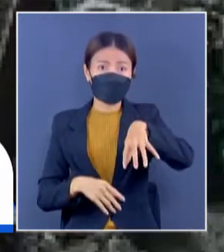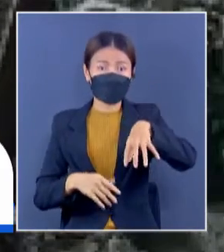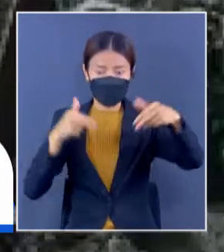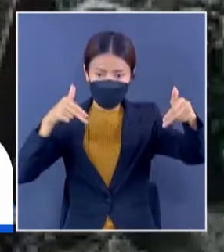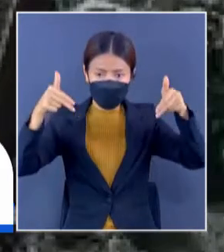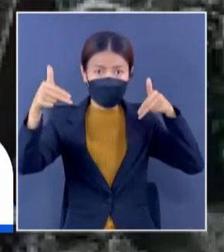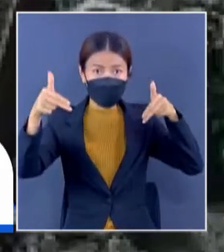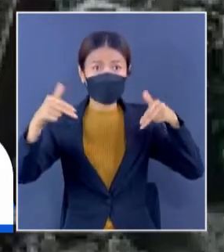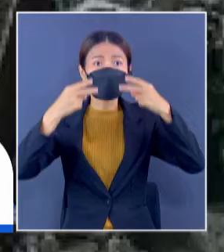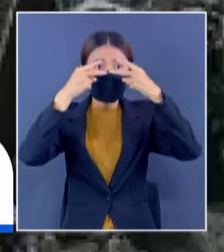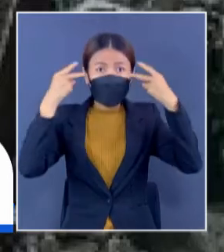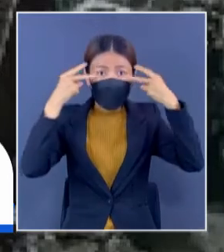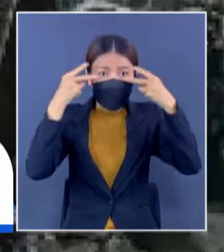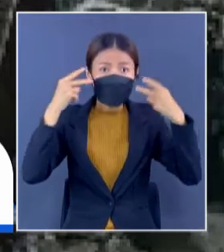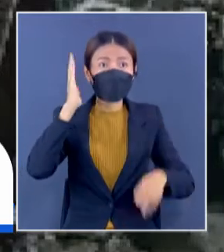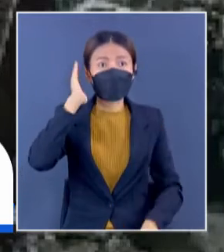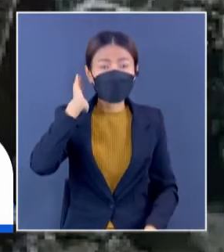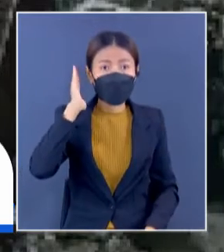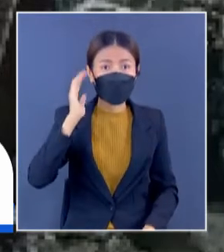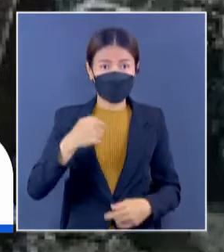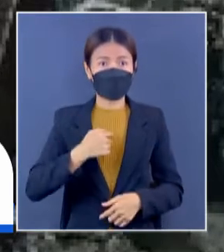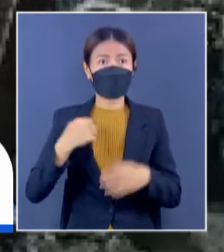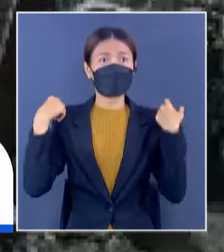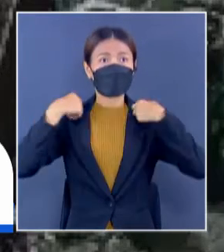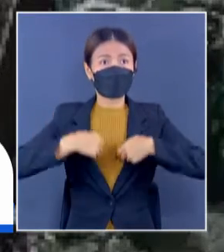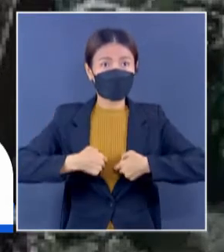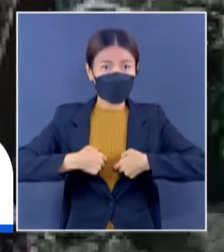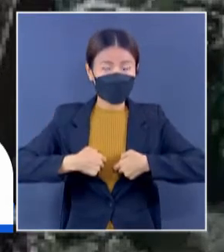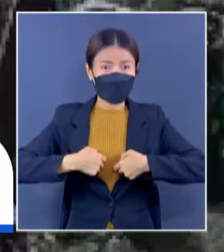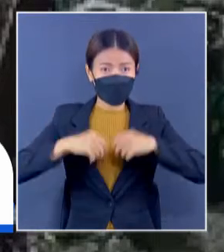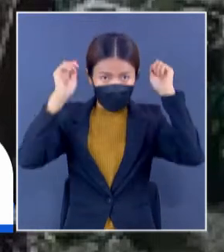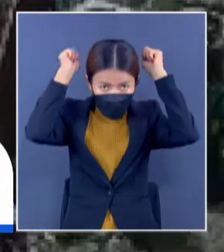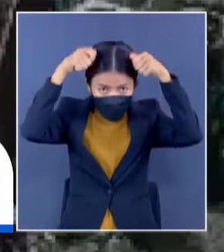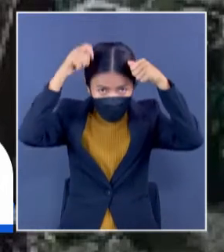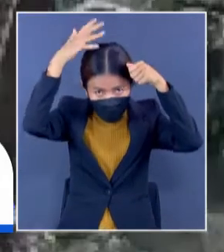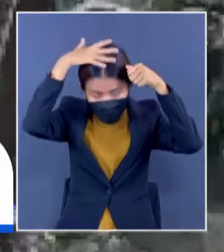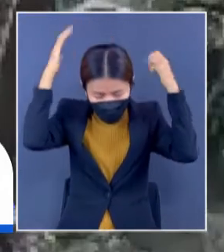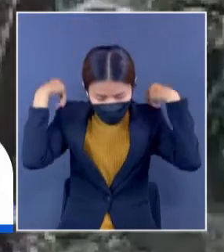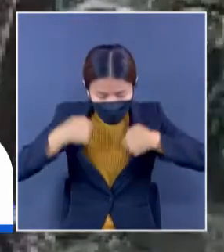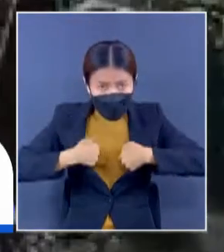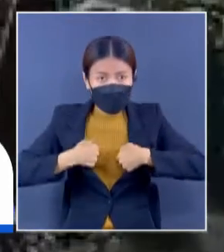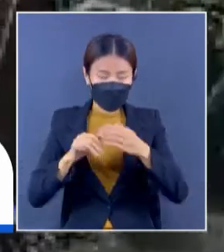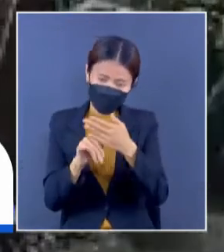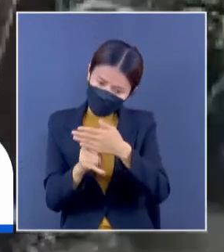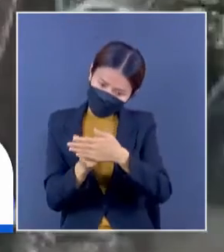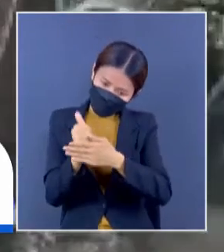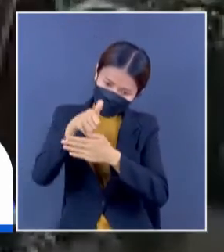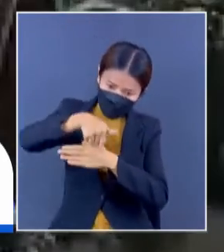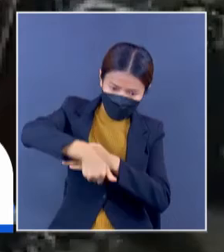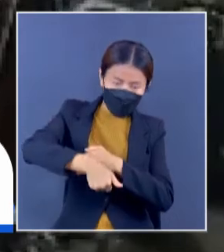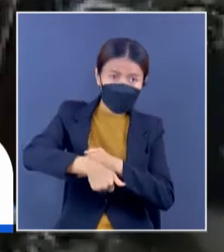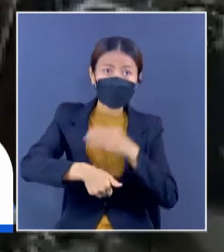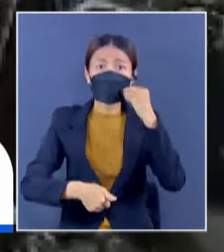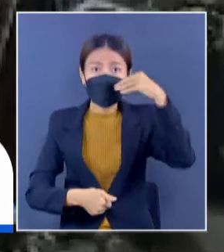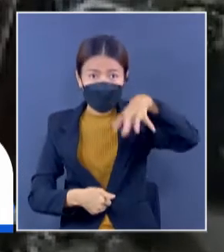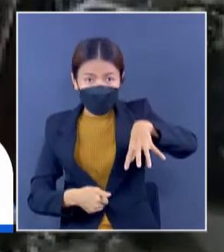จับภาพเป็นคนร้ายผู้ชายใส่เสื้อคลุมหัวปิดบังใบหน้าปีนเข้ามาในกำแพงบ้านเดินดูลาดเลาก่